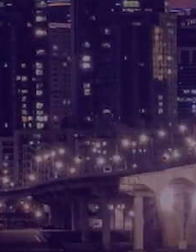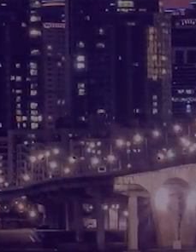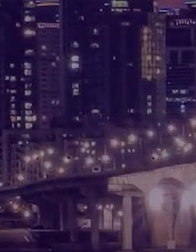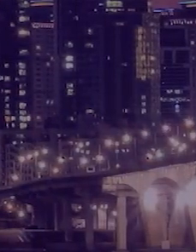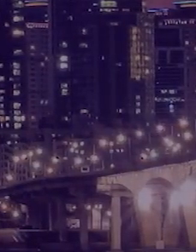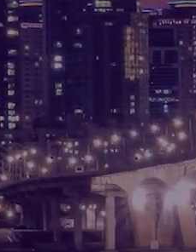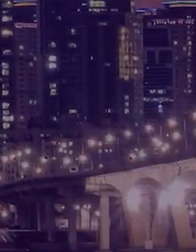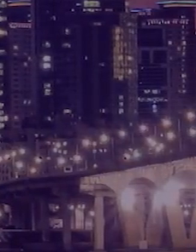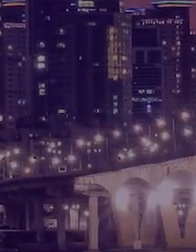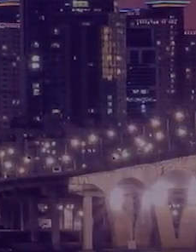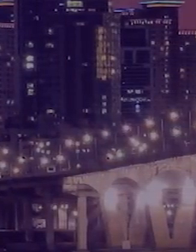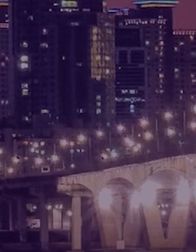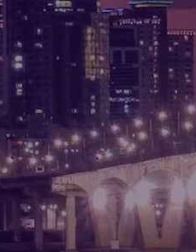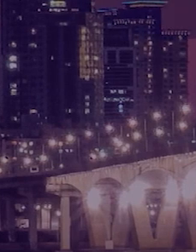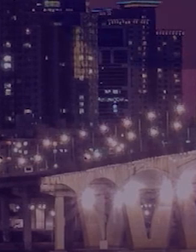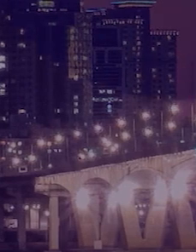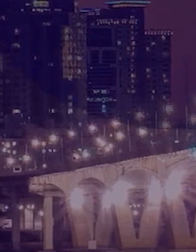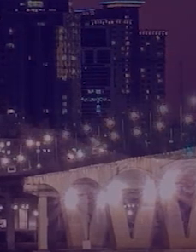계획입니다 아